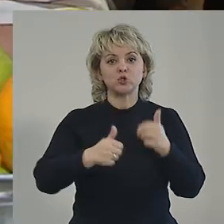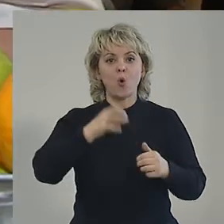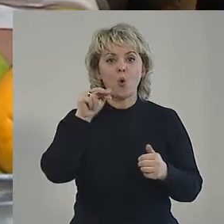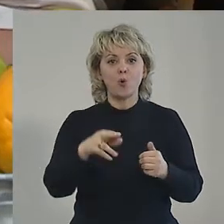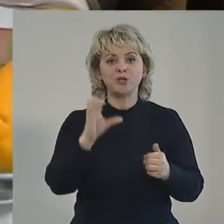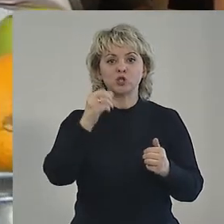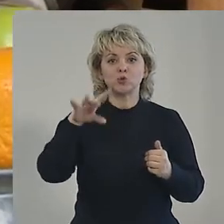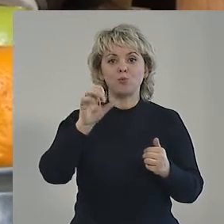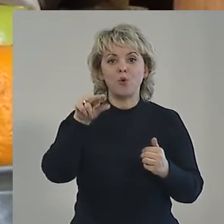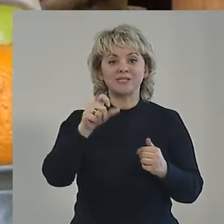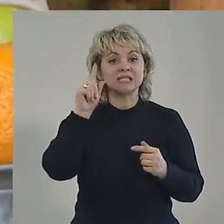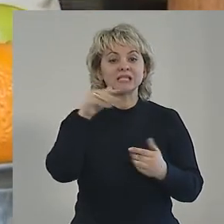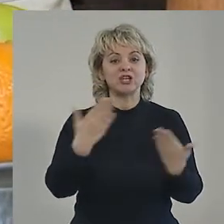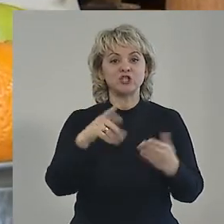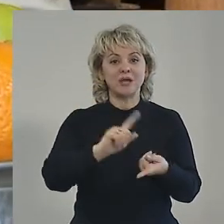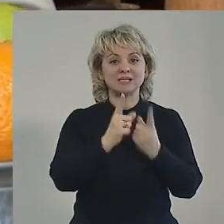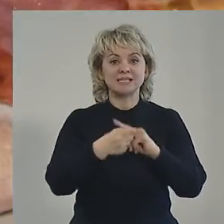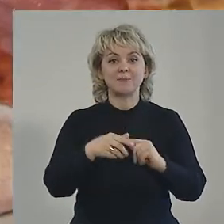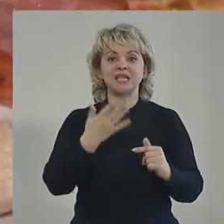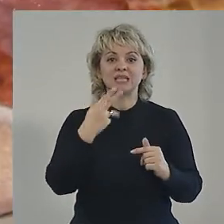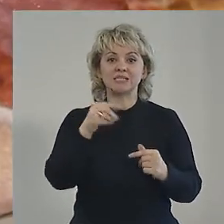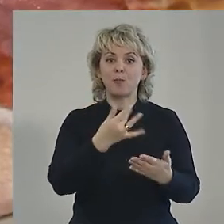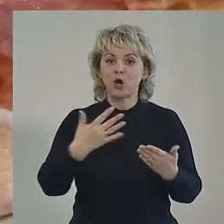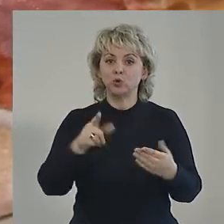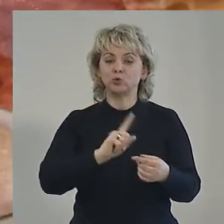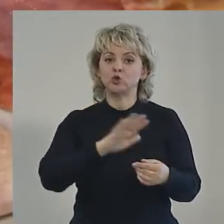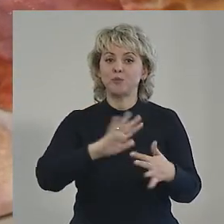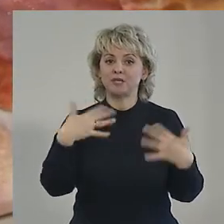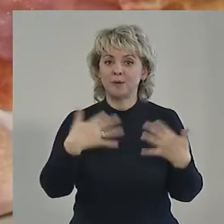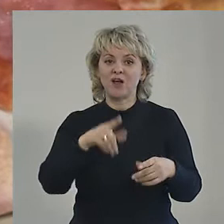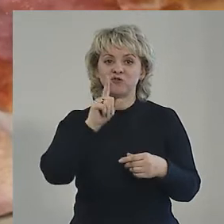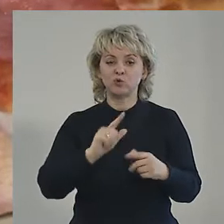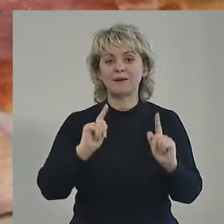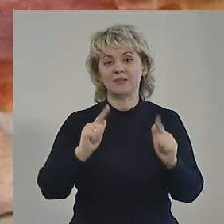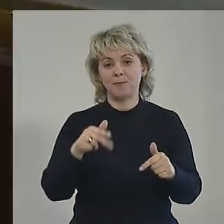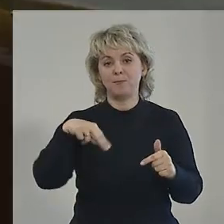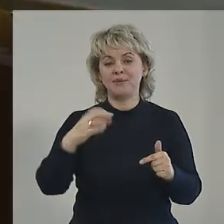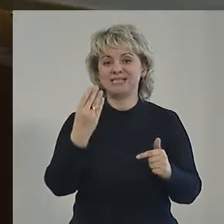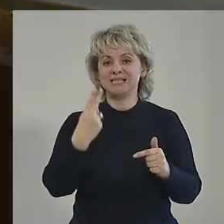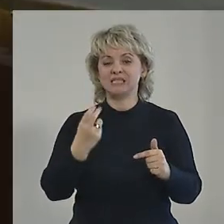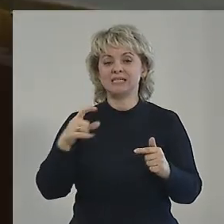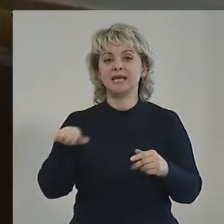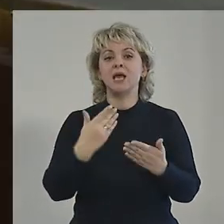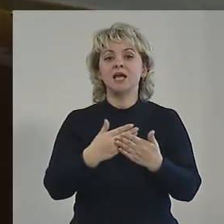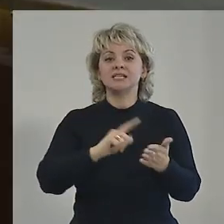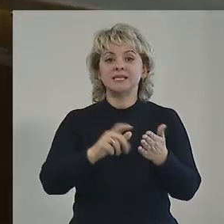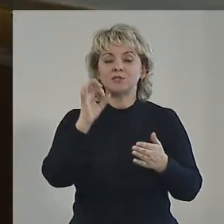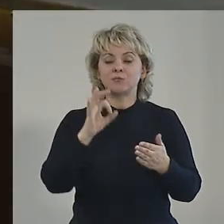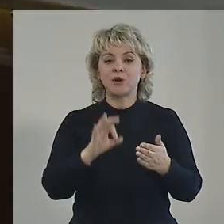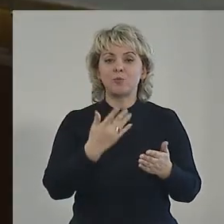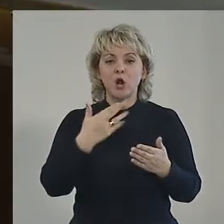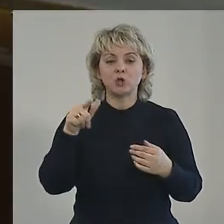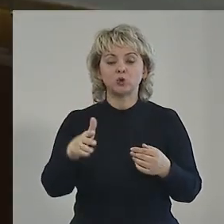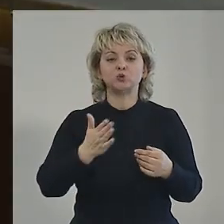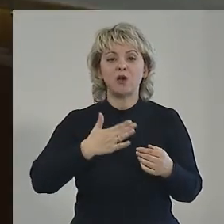Павел Субботин точно знает, чем заменить иностранные продукты, чтобы не потерять вкуса настоящей пиццы. Примерно 70% продуктов